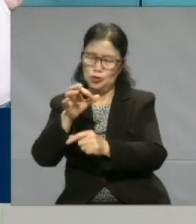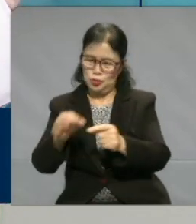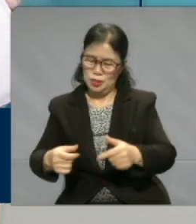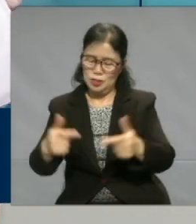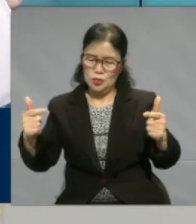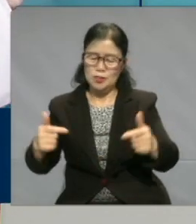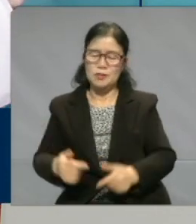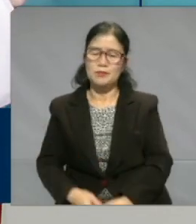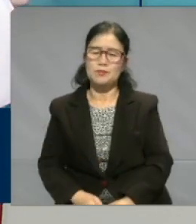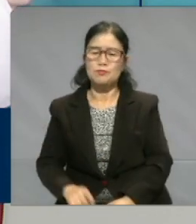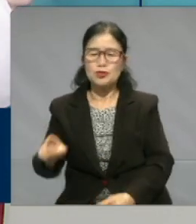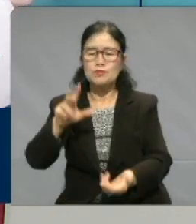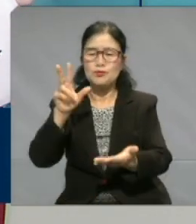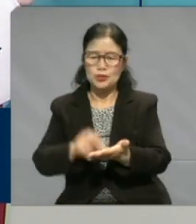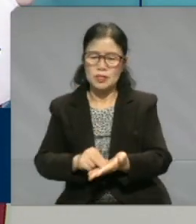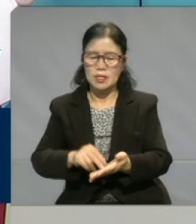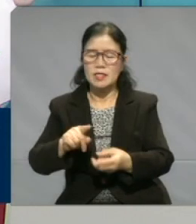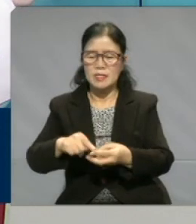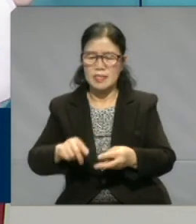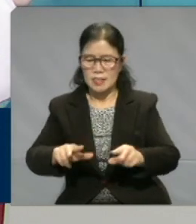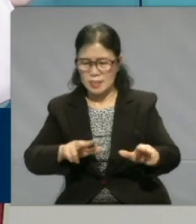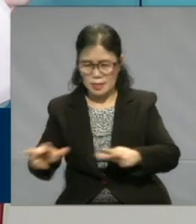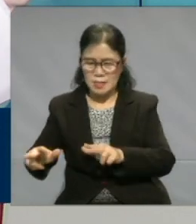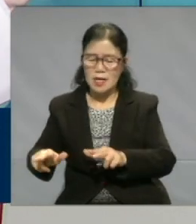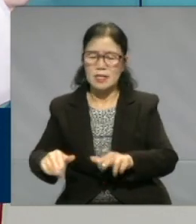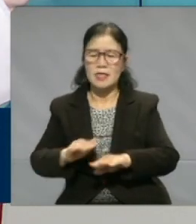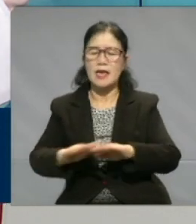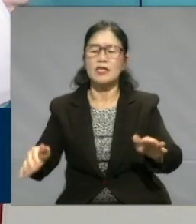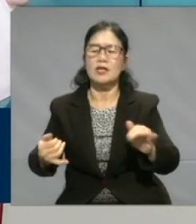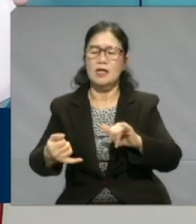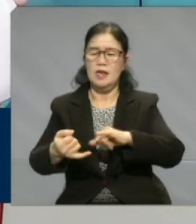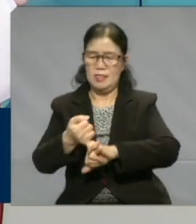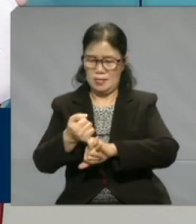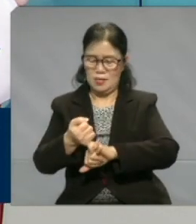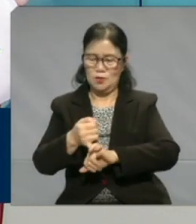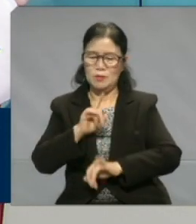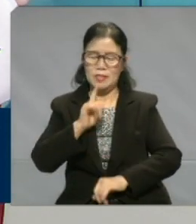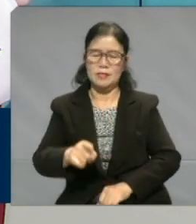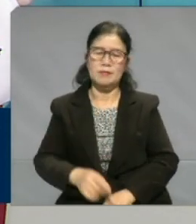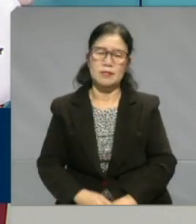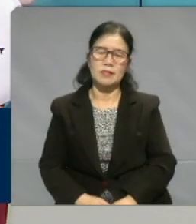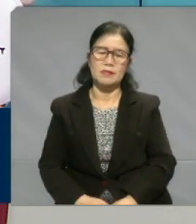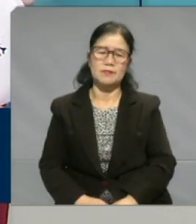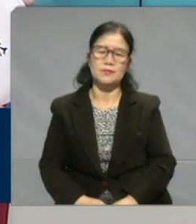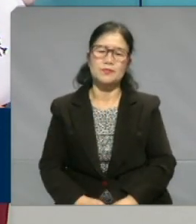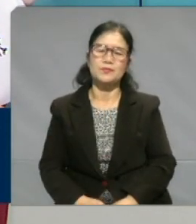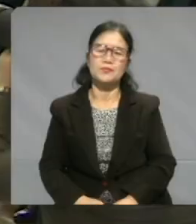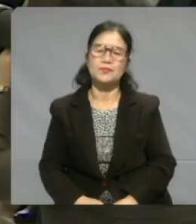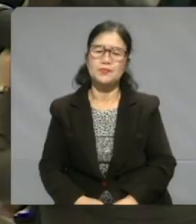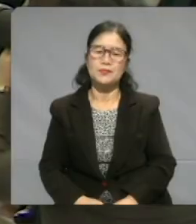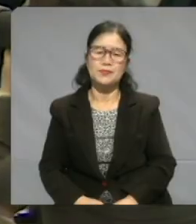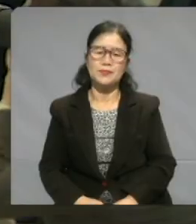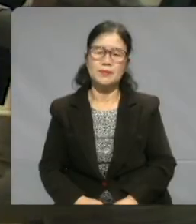것이라며 어떤 문제든 즉각 해결하겠다고 강조했습니다. 김용재 기자입니다.